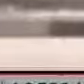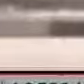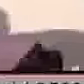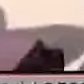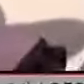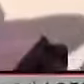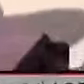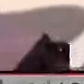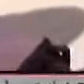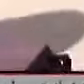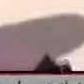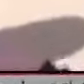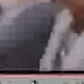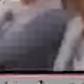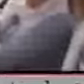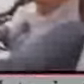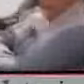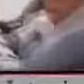واحد من